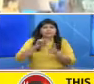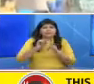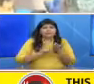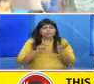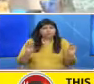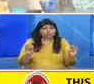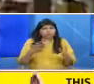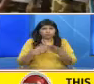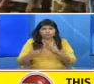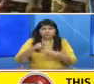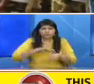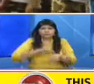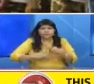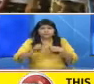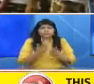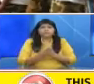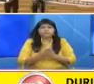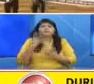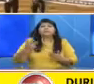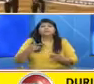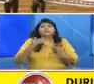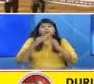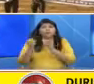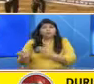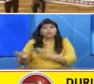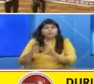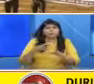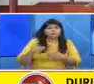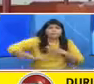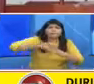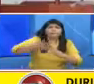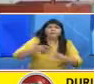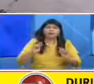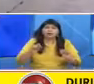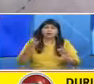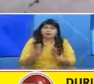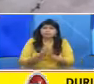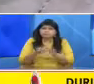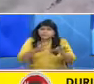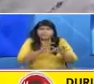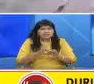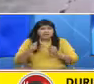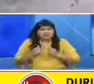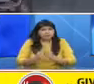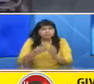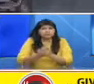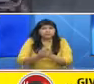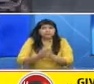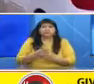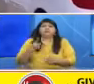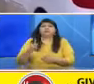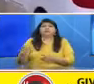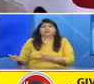होगा। इस दौरान हम अपने अपने घरों से बाहर निकलकर श्रमदान के जरिए महात्मा गांधी को कार्यांजलि